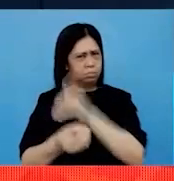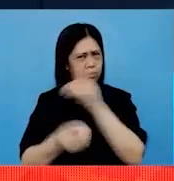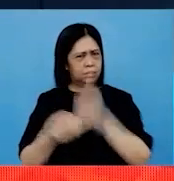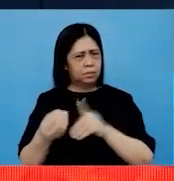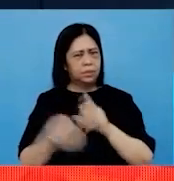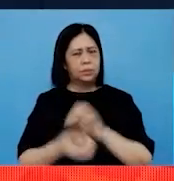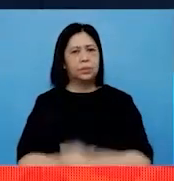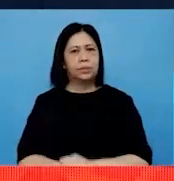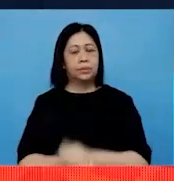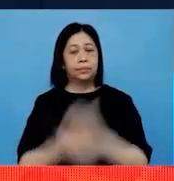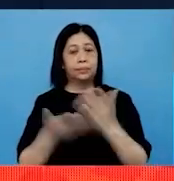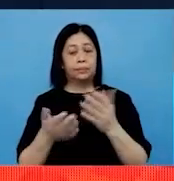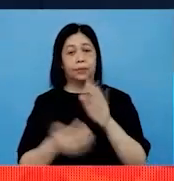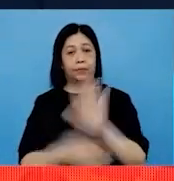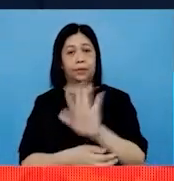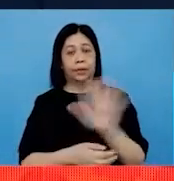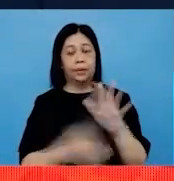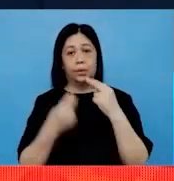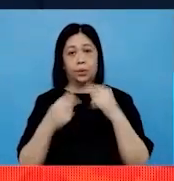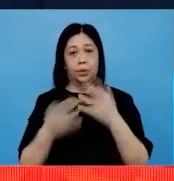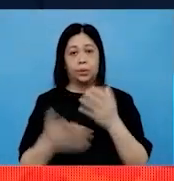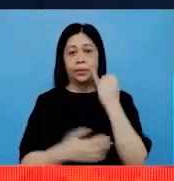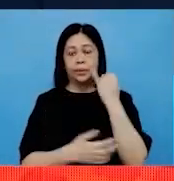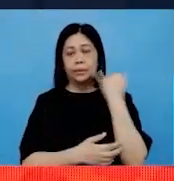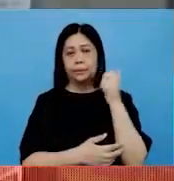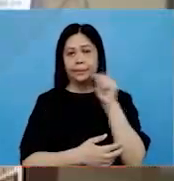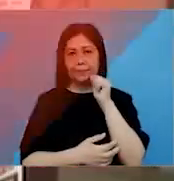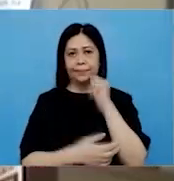Nasa frontline ng balitang yan, si Jem Avancenia.